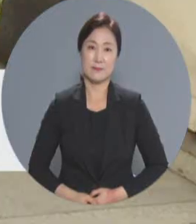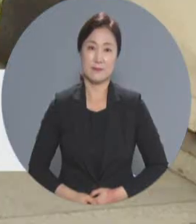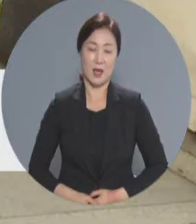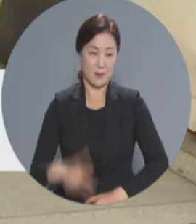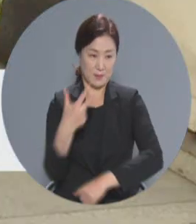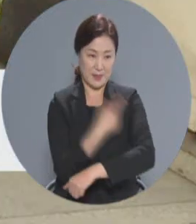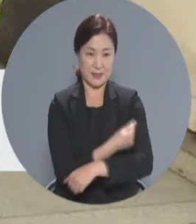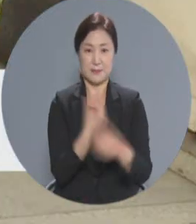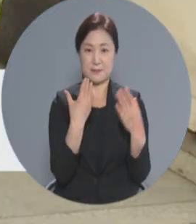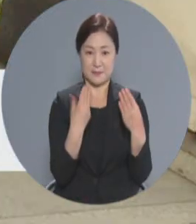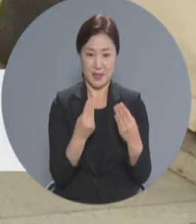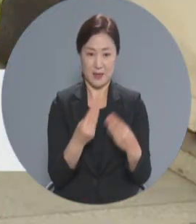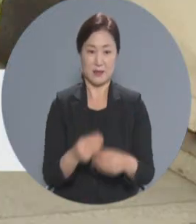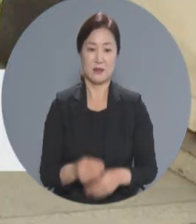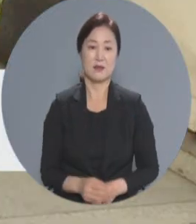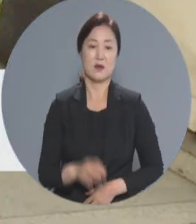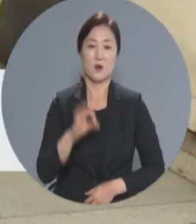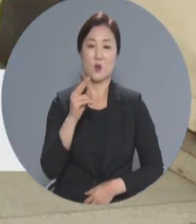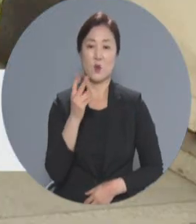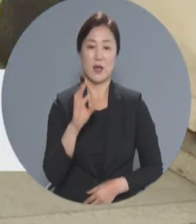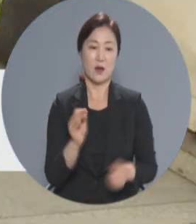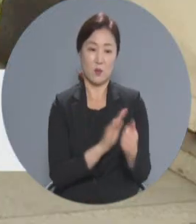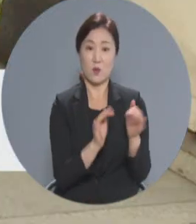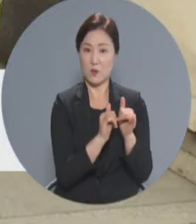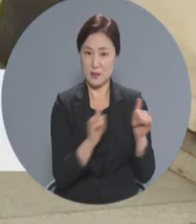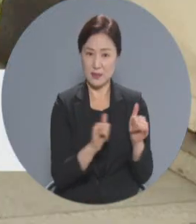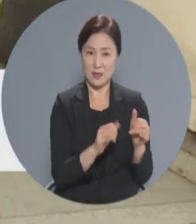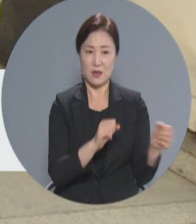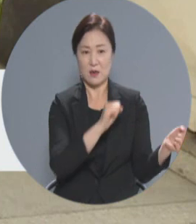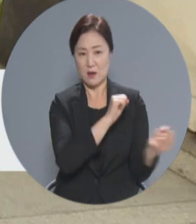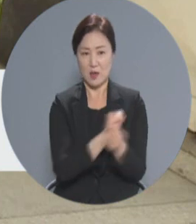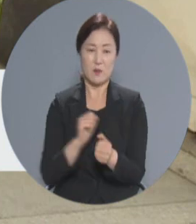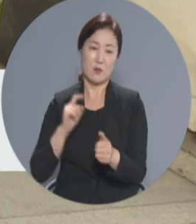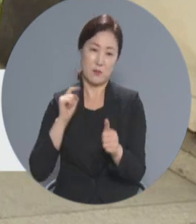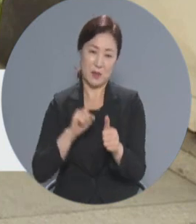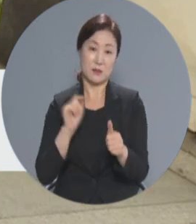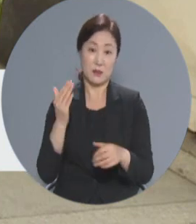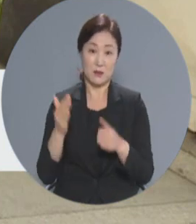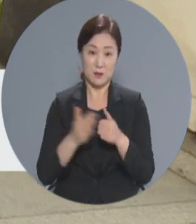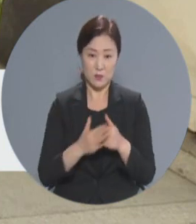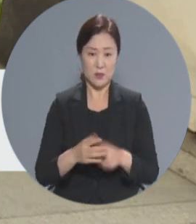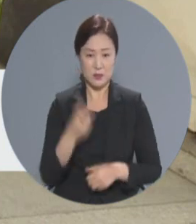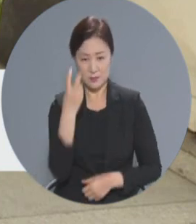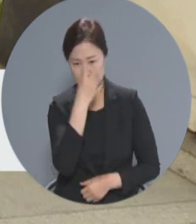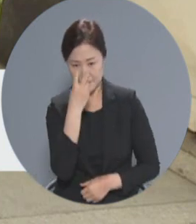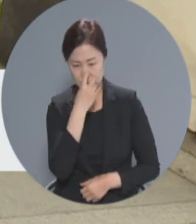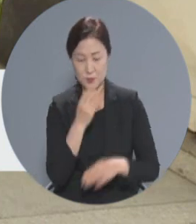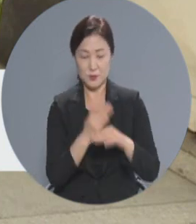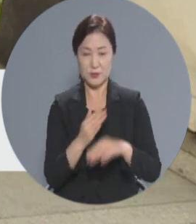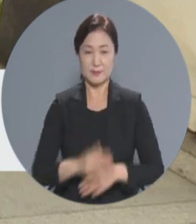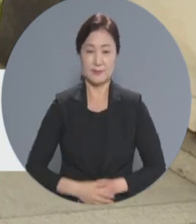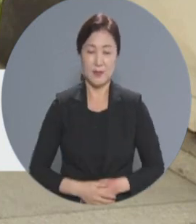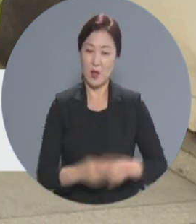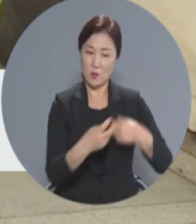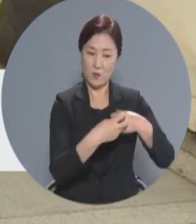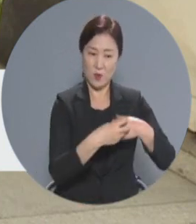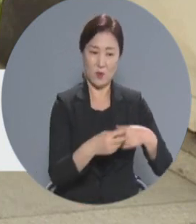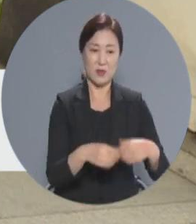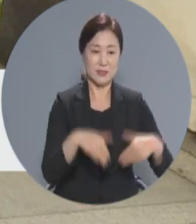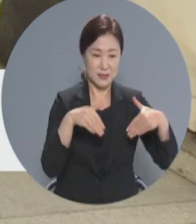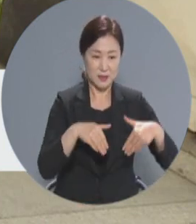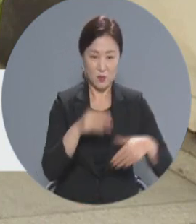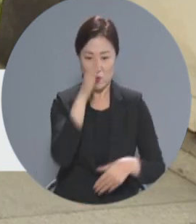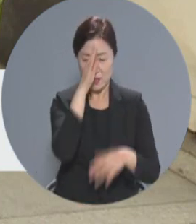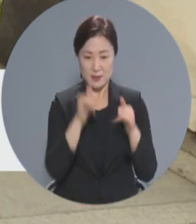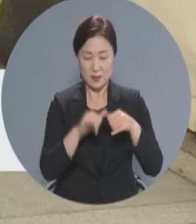백신 접종을 마친 요양보호사가 코로나19에 감염되면서 방역당국이 긴장하고 있습니다. 해당 병원의 환자와 직원 등을